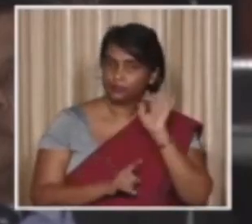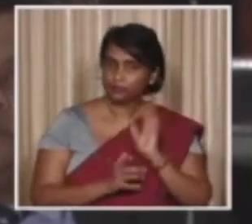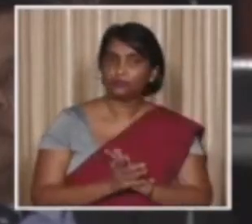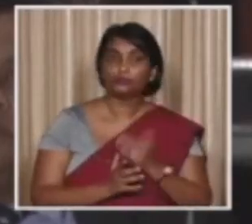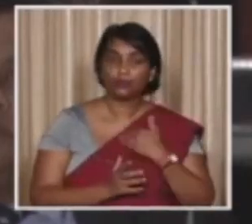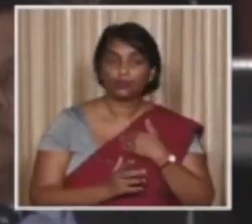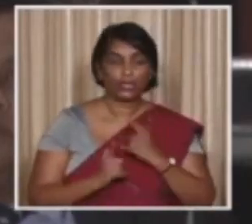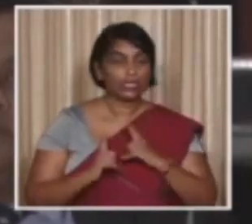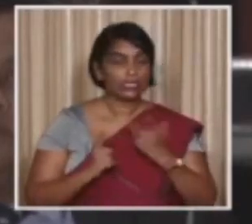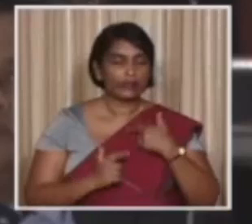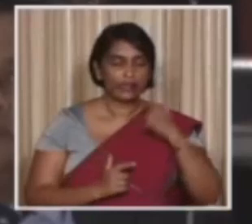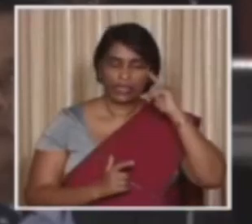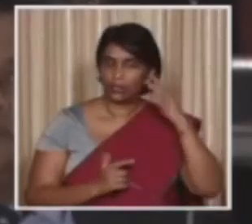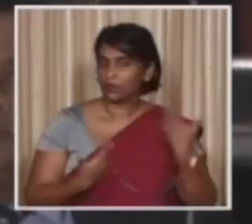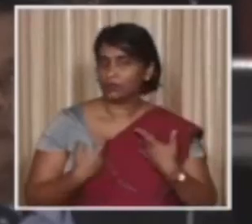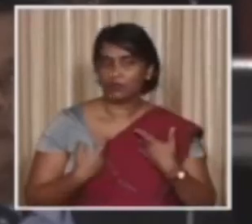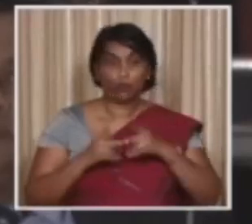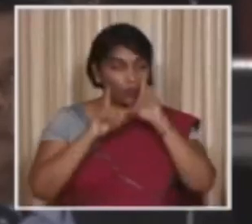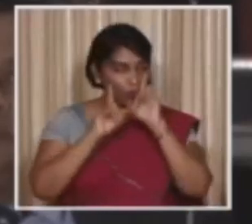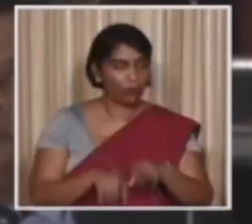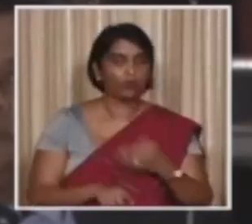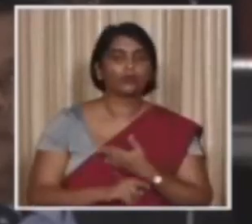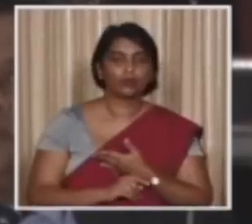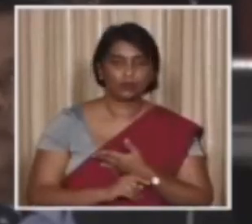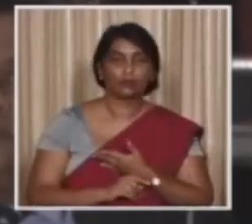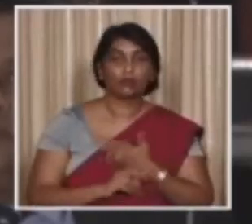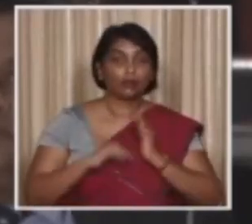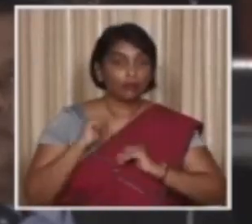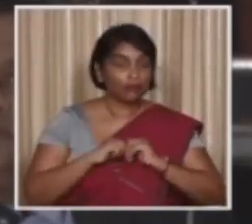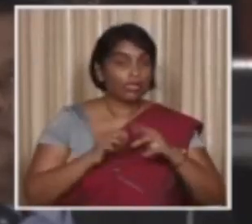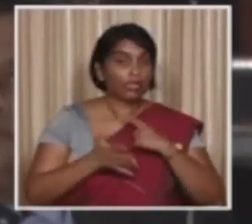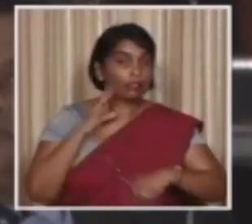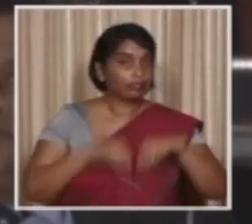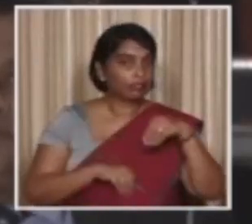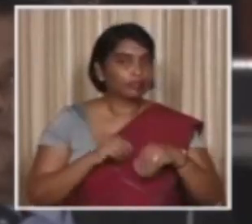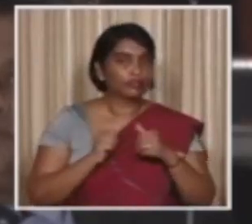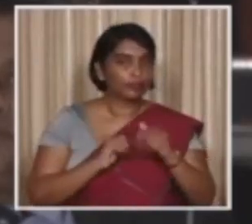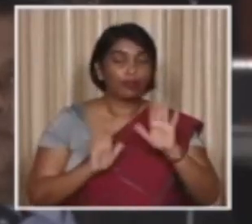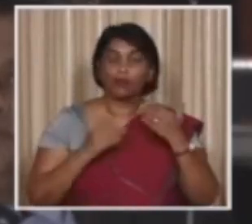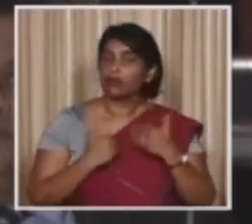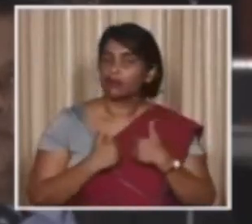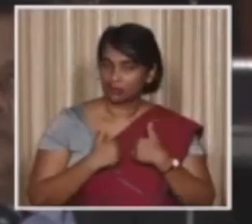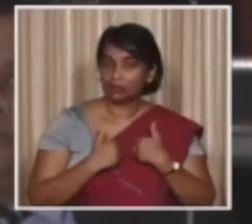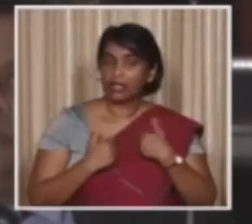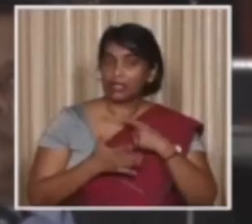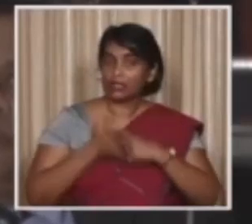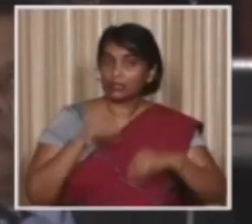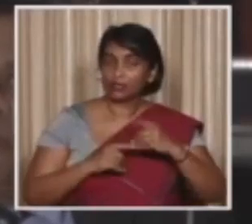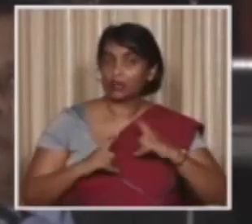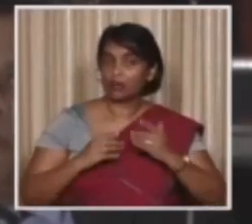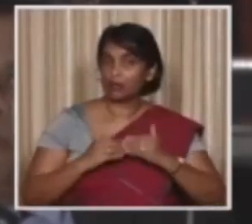අපි ජීවිතේ හිතුවේ නැහැ මේ විදිහට මේ ක්‍රමයට මේ දේශපාලන කටයුතු කරන්න. හැබැයි අපි අපේ දේශපාලන